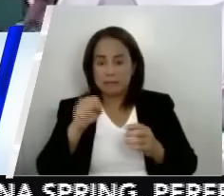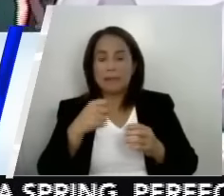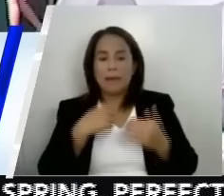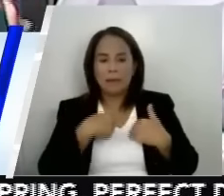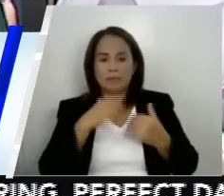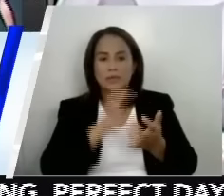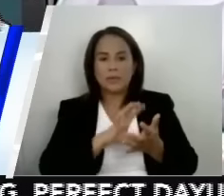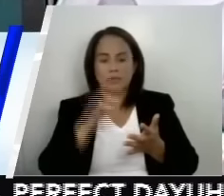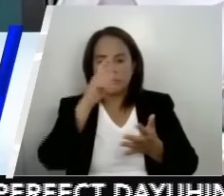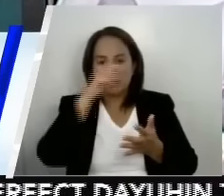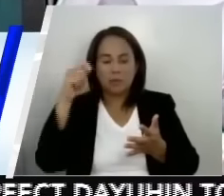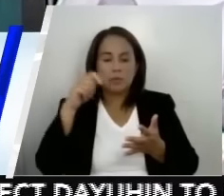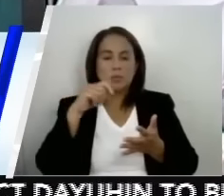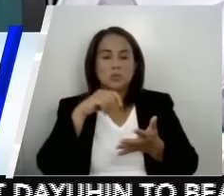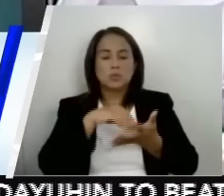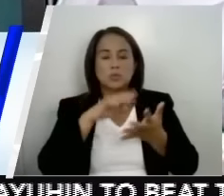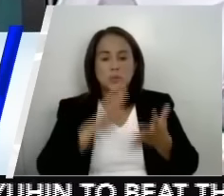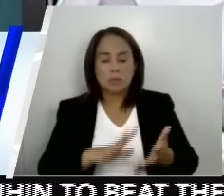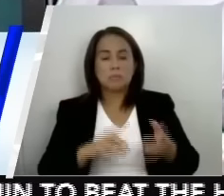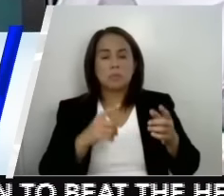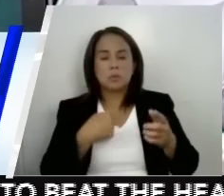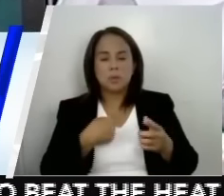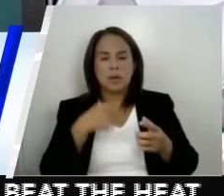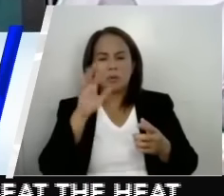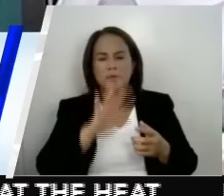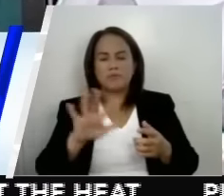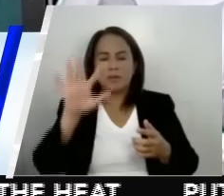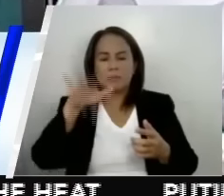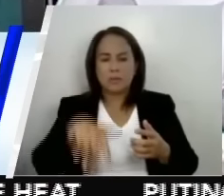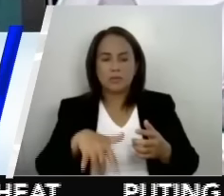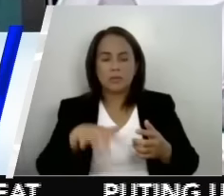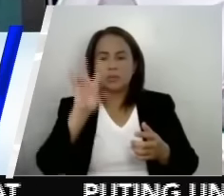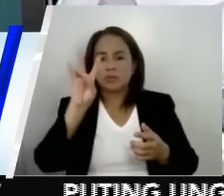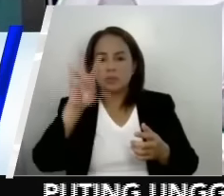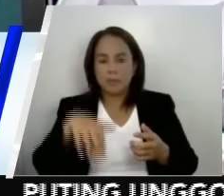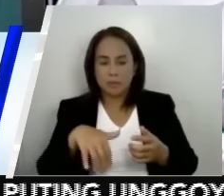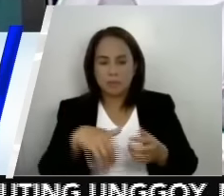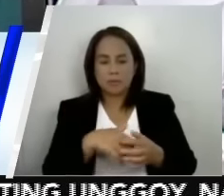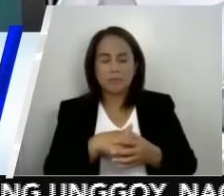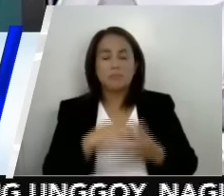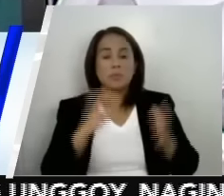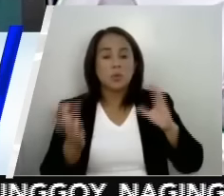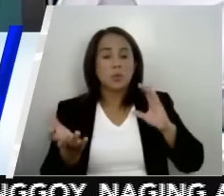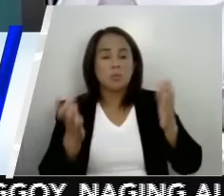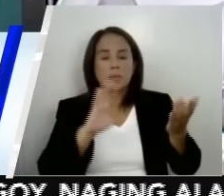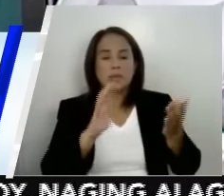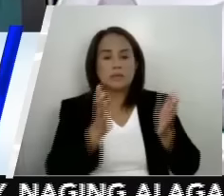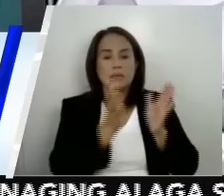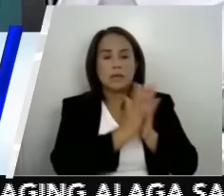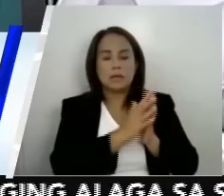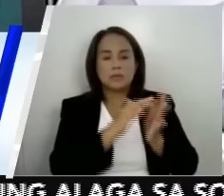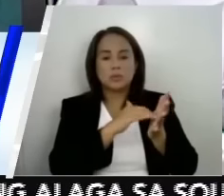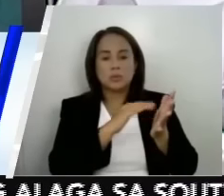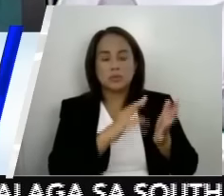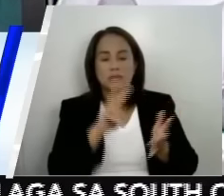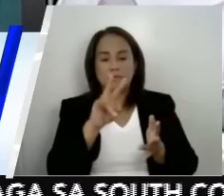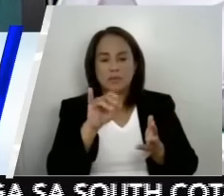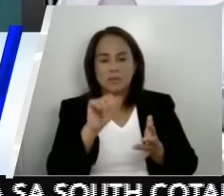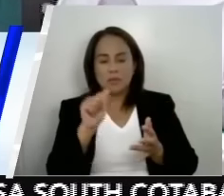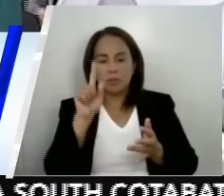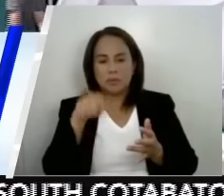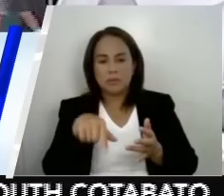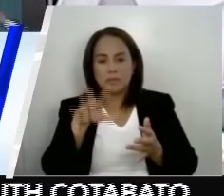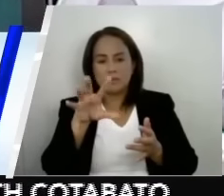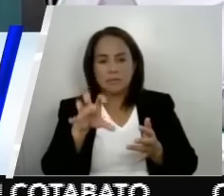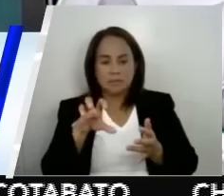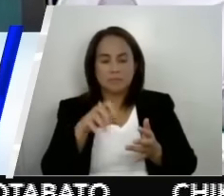student population na tinatayang 5,000 hanggang 7,000 kumpara sa hininga nila ng student visa na 1,500.